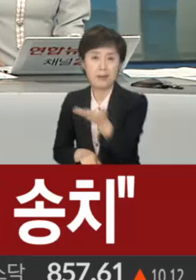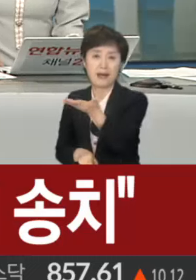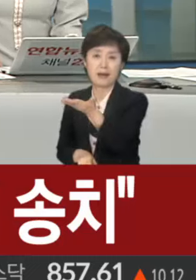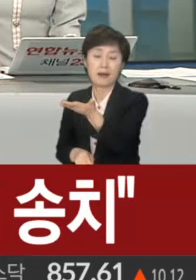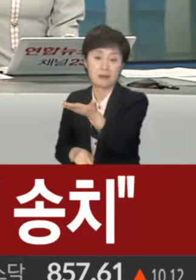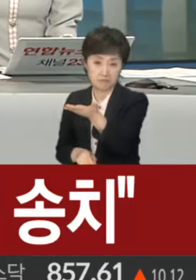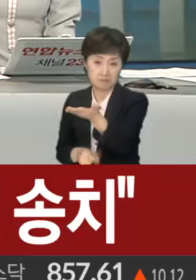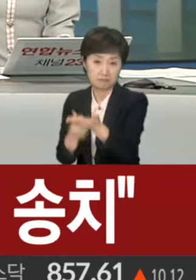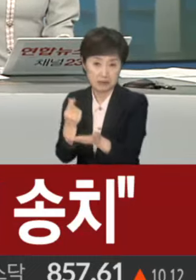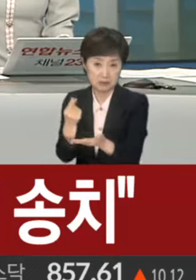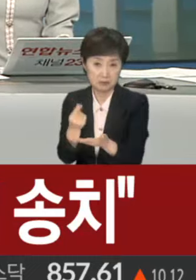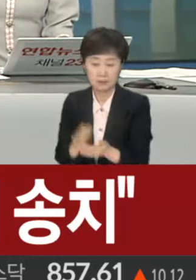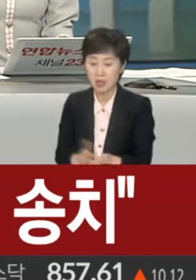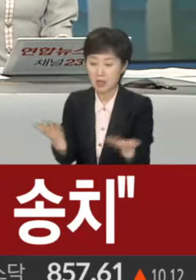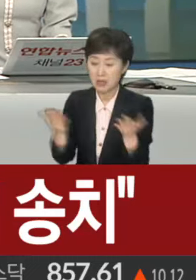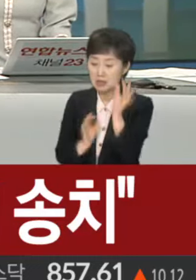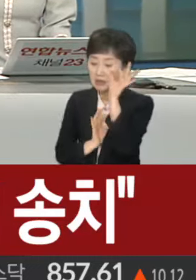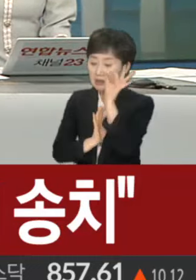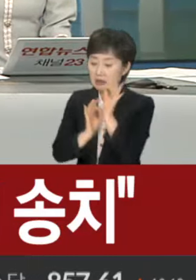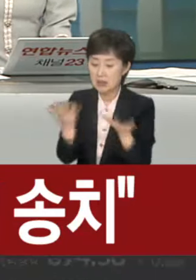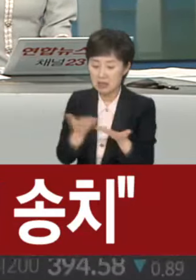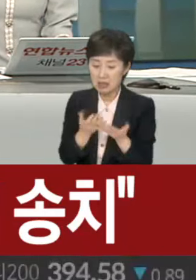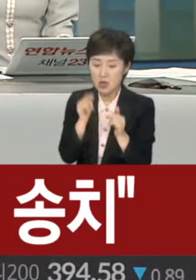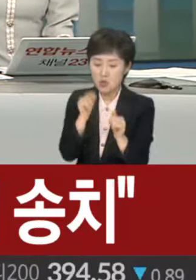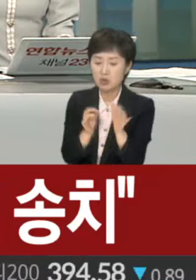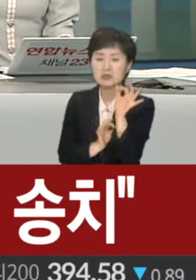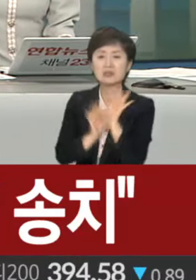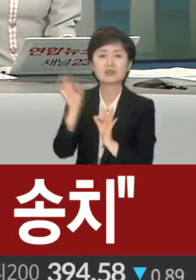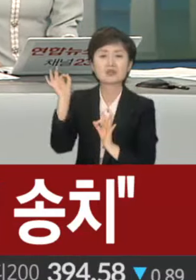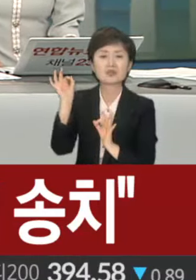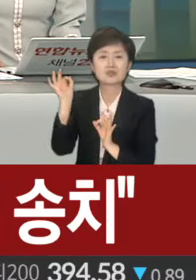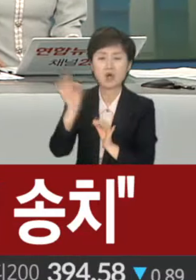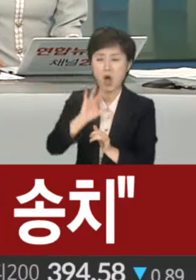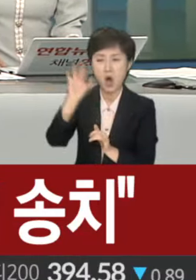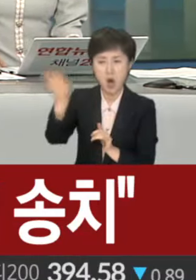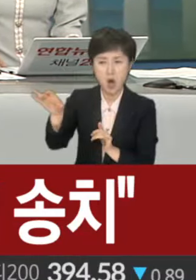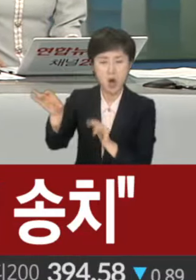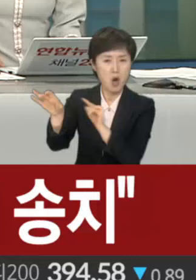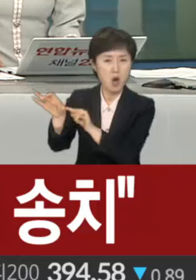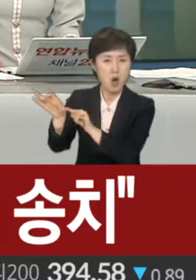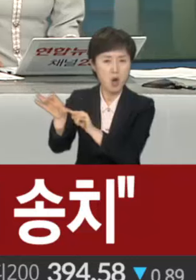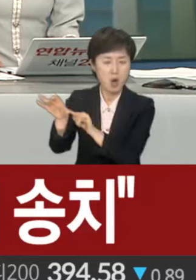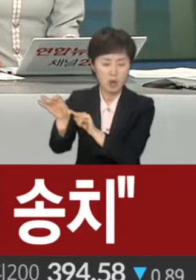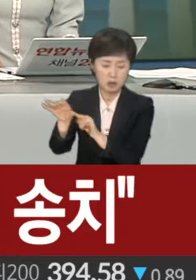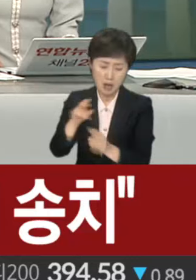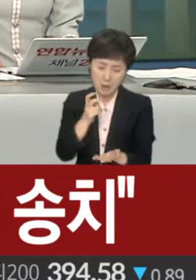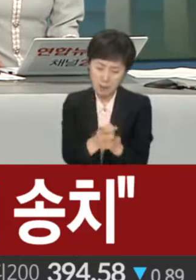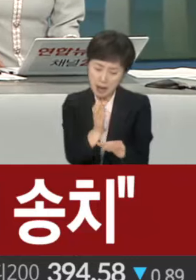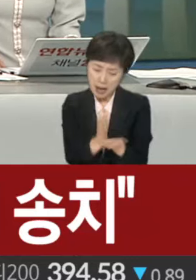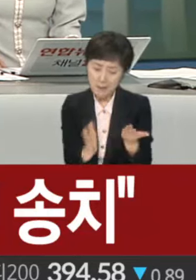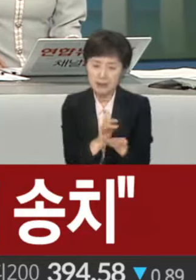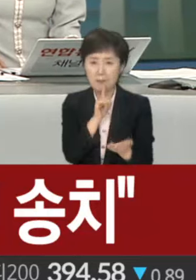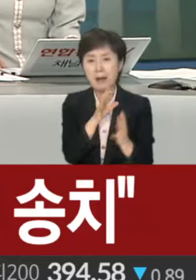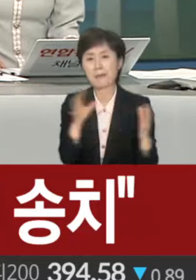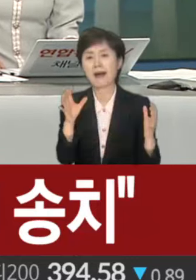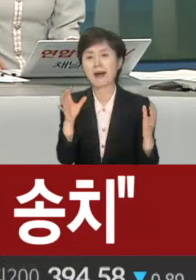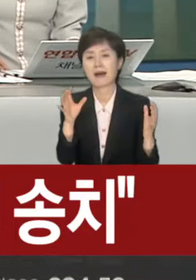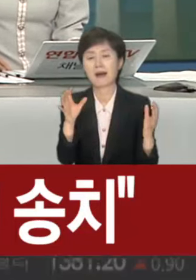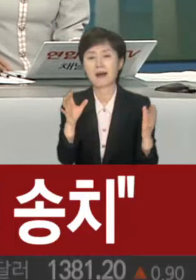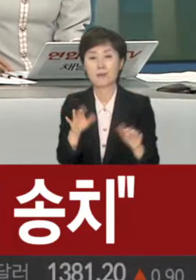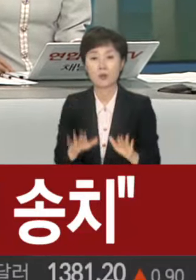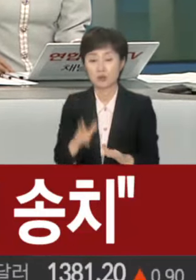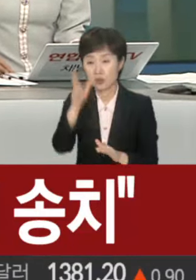또 과실치사 혐의를 좀 성급하게 적용을 했고 이것이 법리상 무리가 있었던 의견도 있었기 때문에 이런 부분들도 어떤 오늘